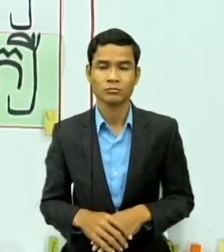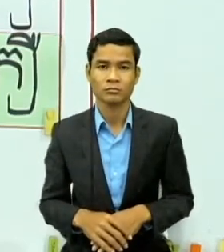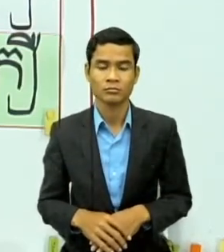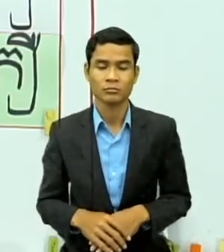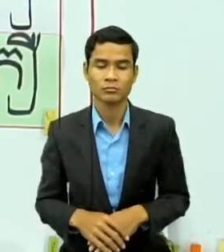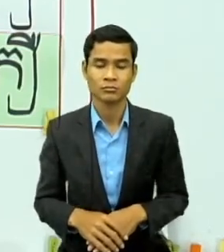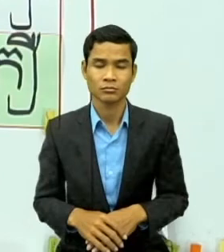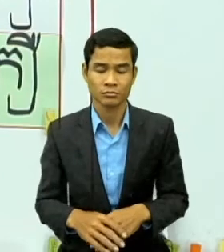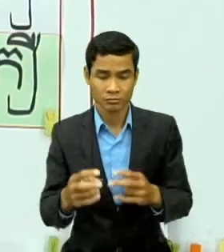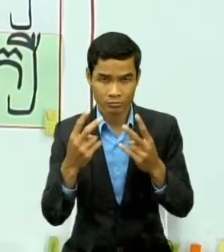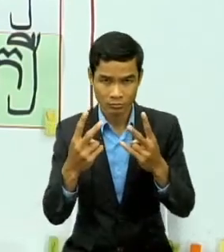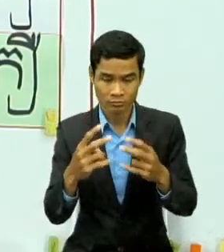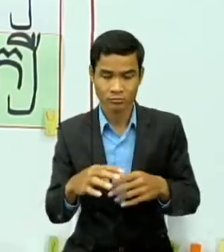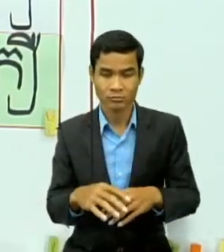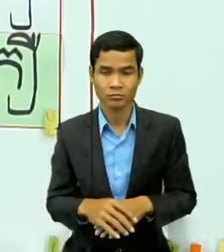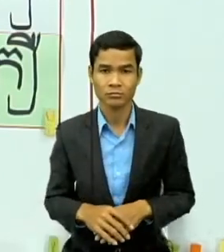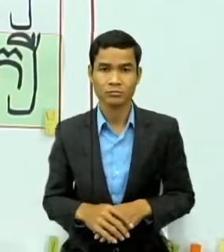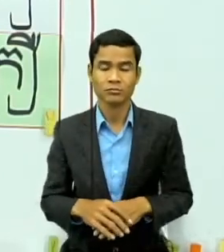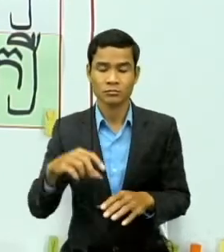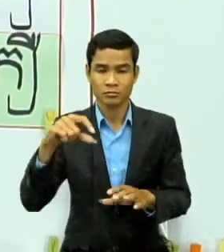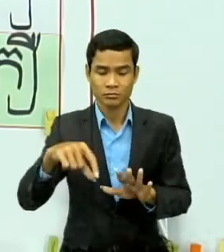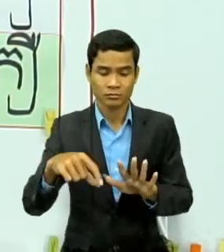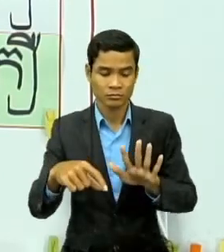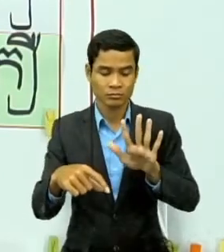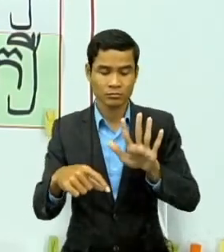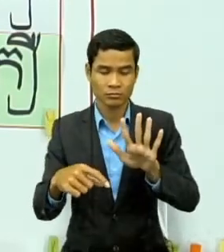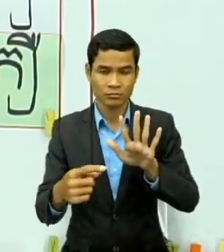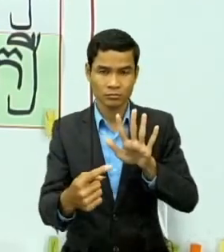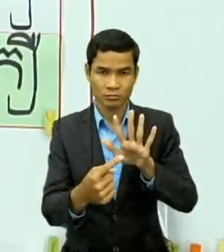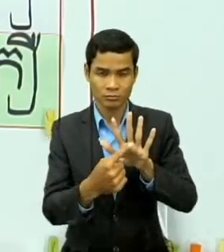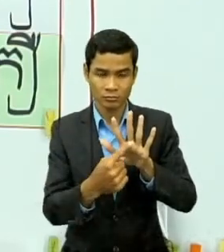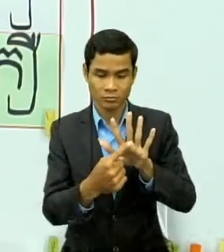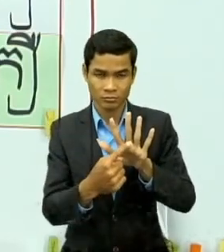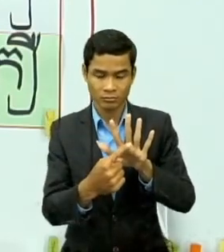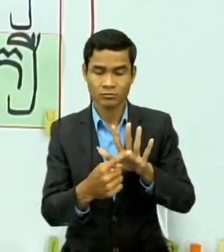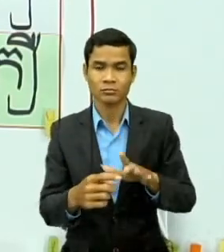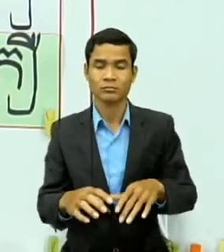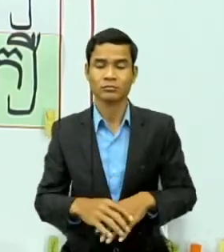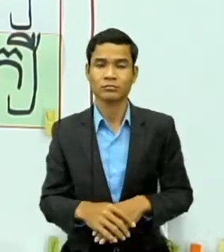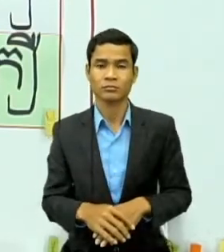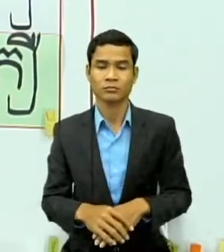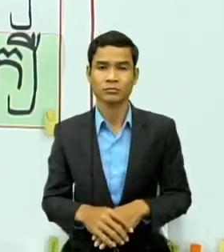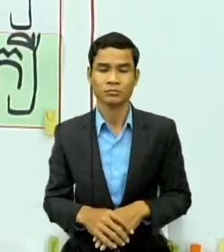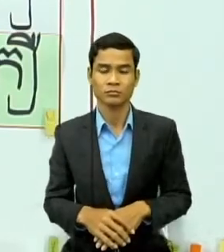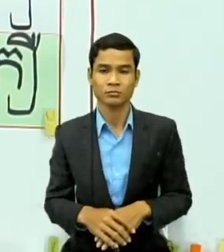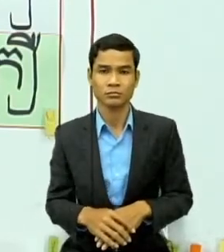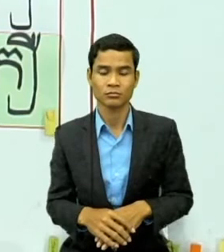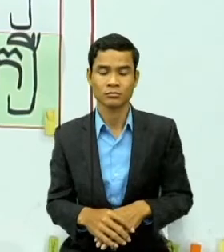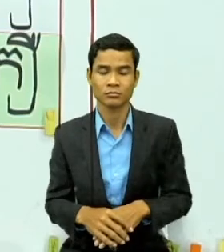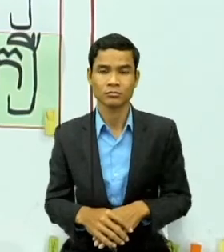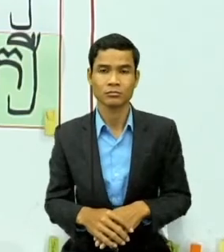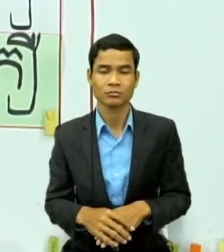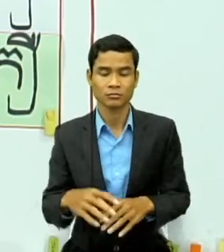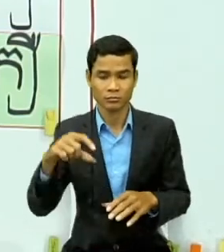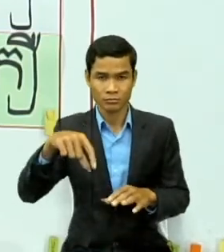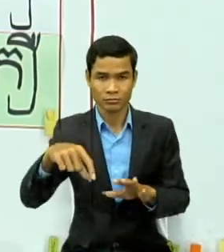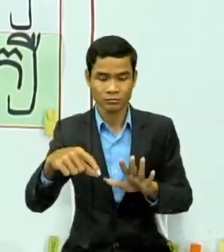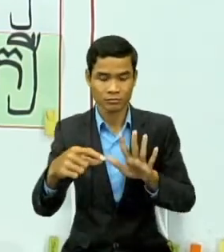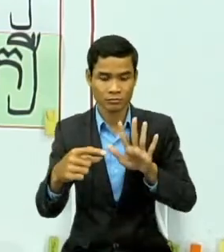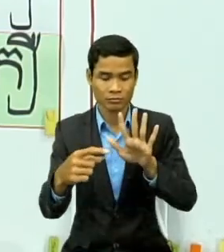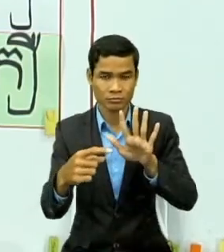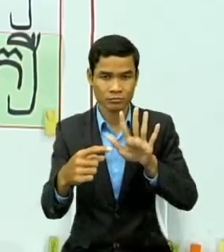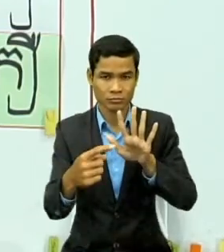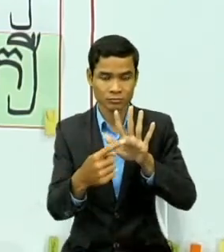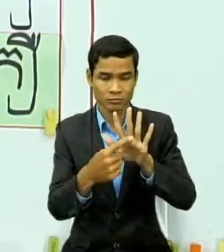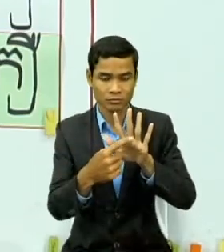ចាផ្ទៀងផ្ទាត់កអូកូចាក